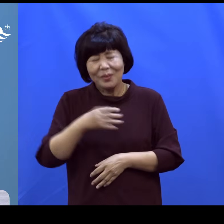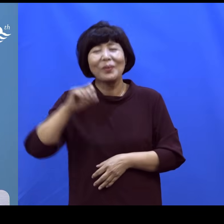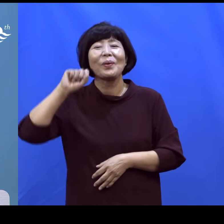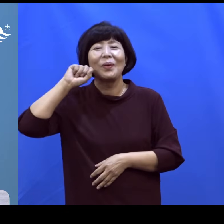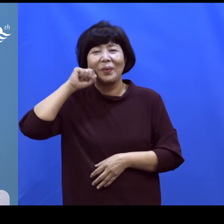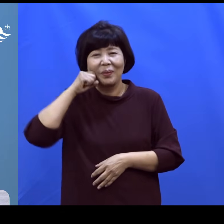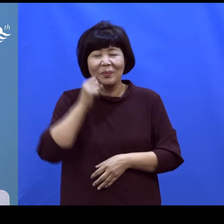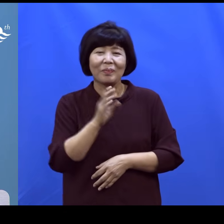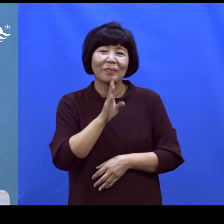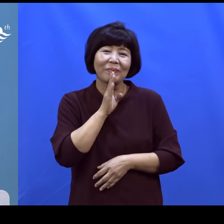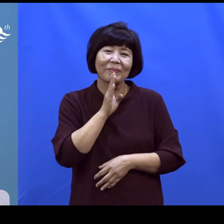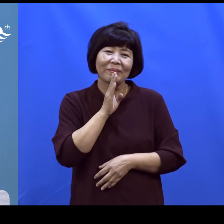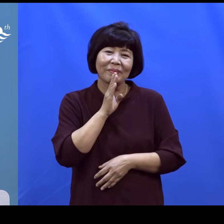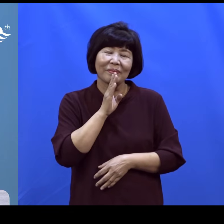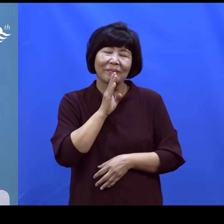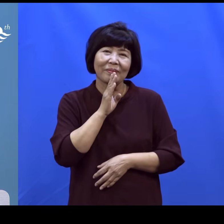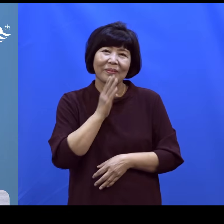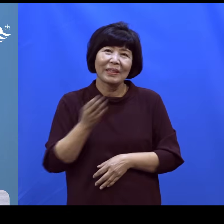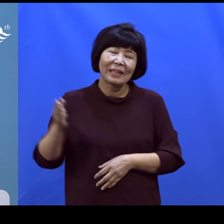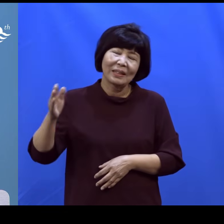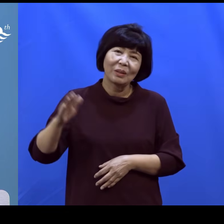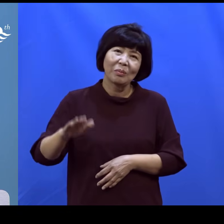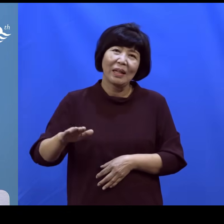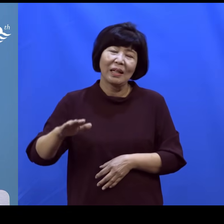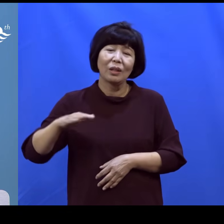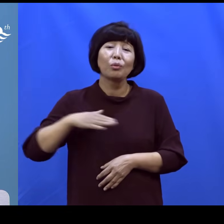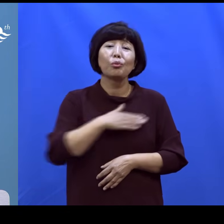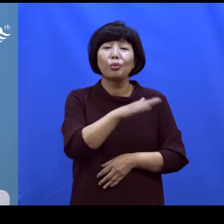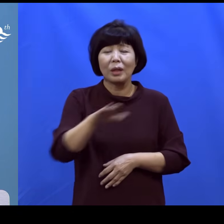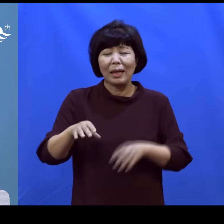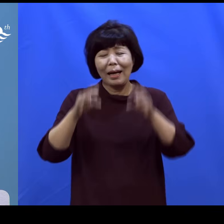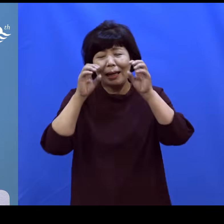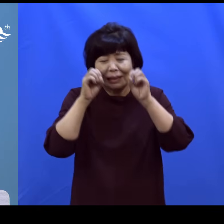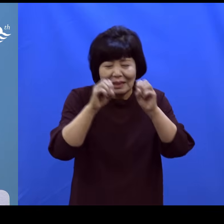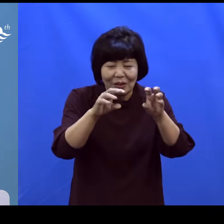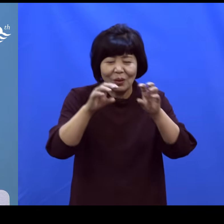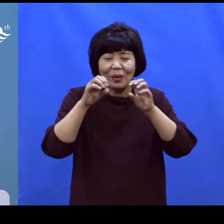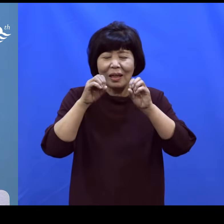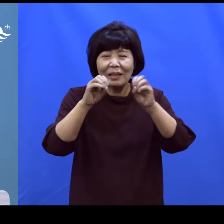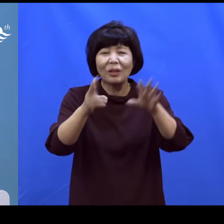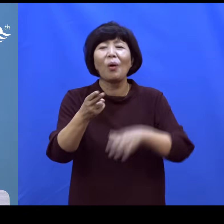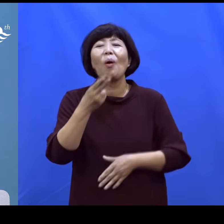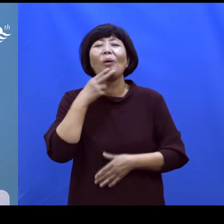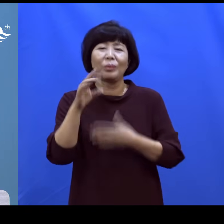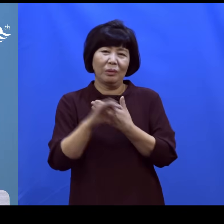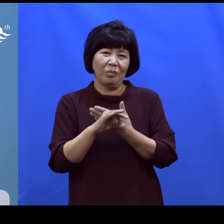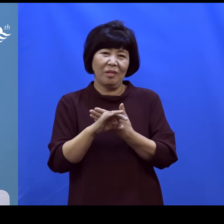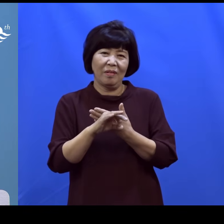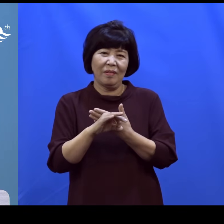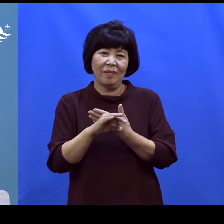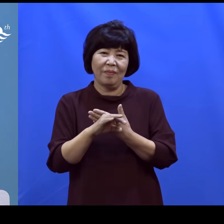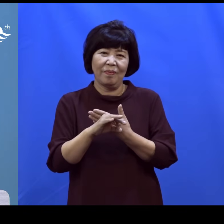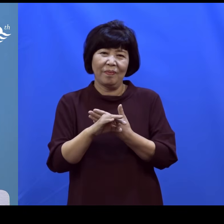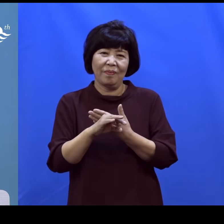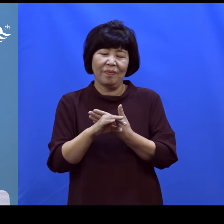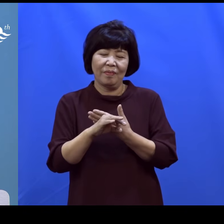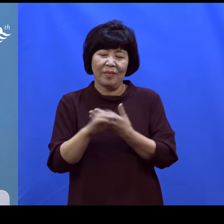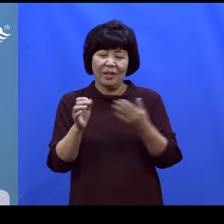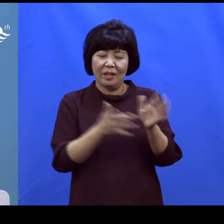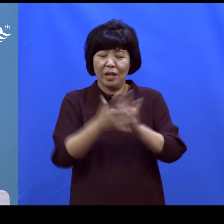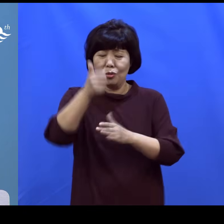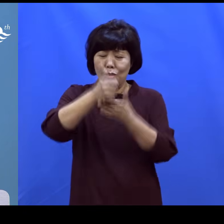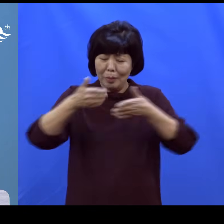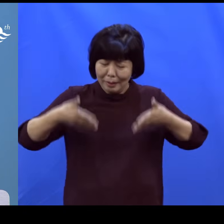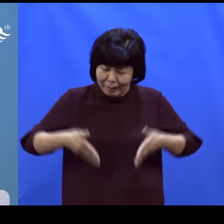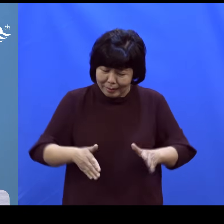않지만, 그러나 우리가 전하지 않으면 아무도 예수의 탄생을 알 수 없기 때문에